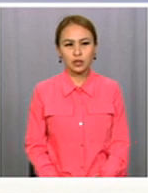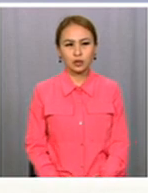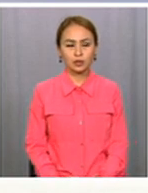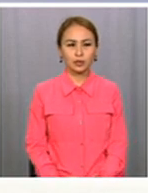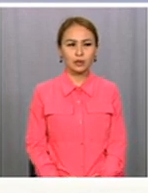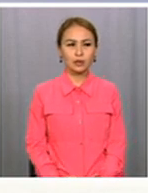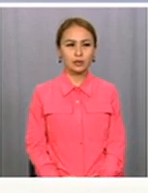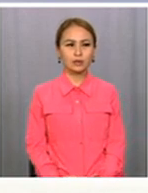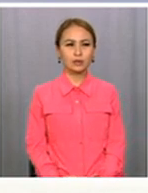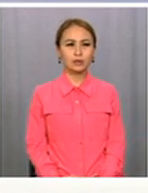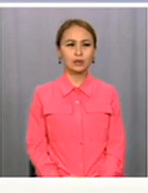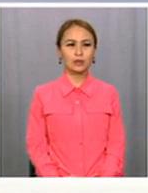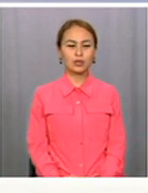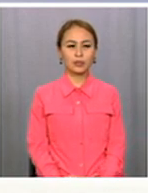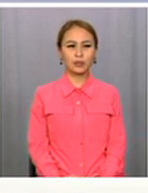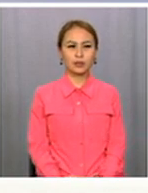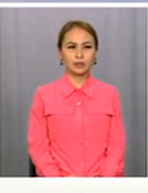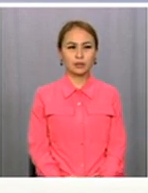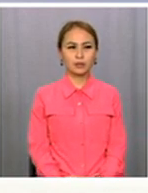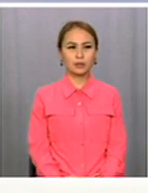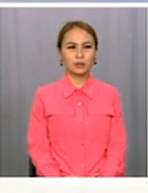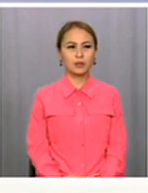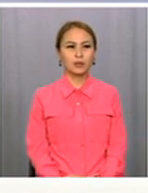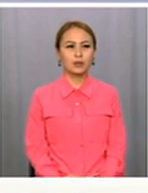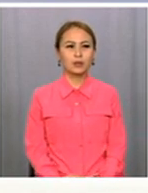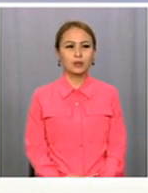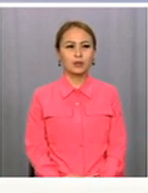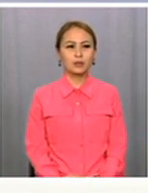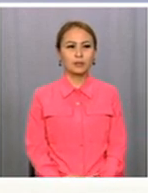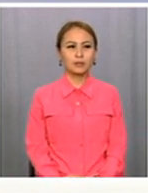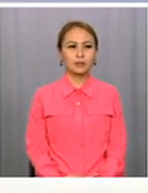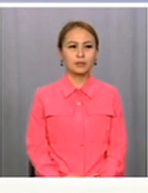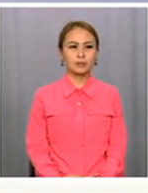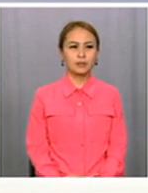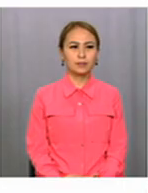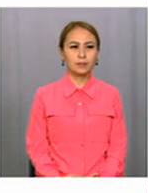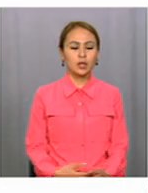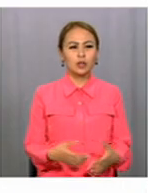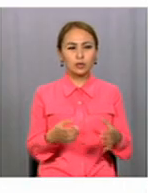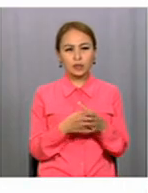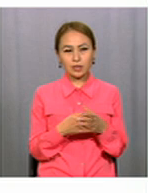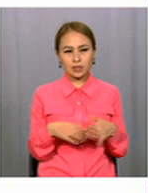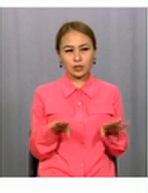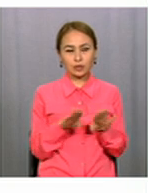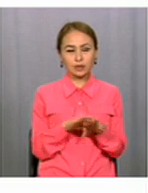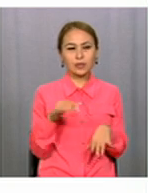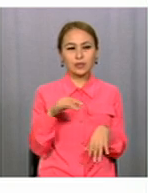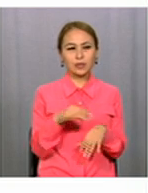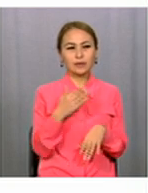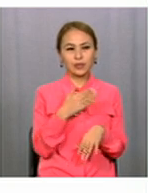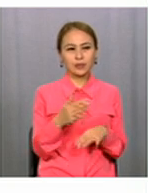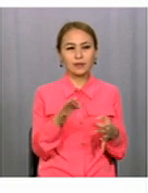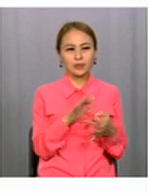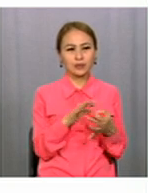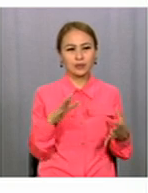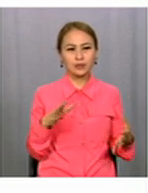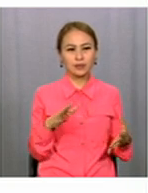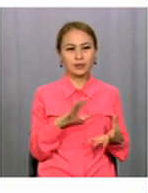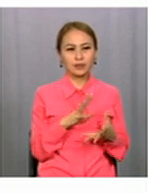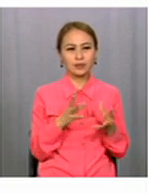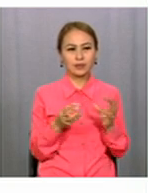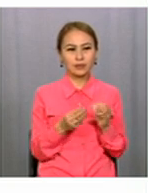тәсілін тәуелділікті аналитикалық тәсілмен беру деп атаймыз. Әдетте тәуелсіз айнымал